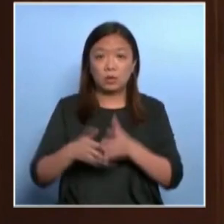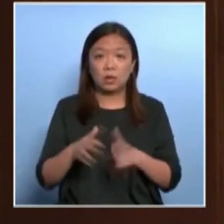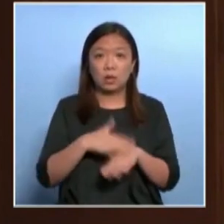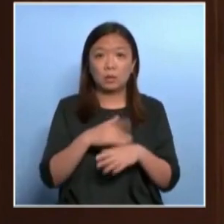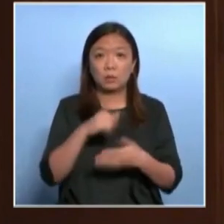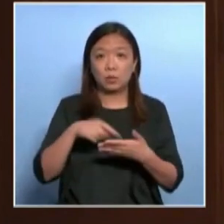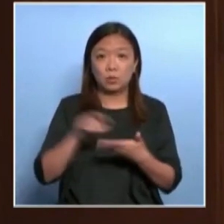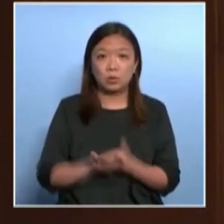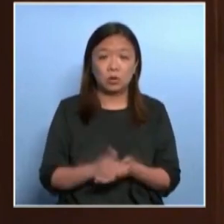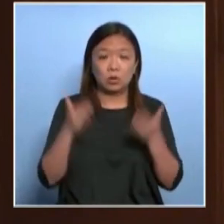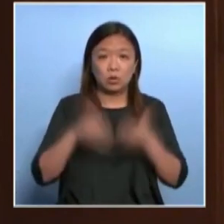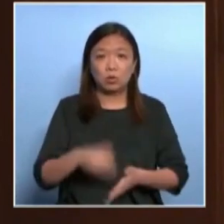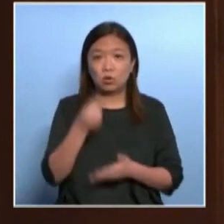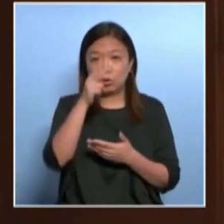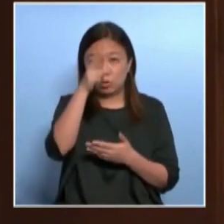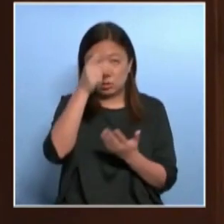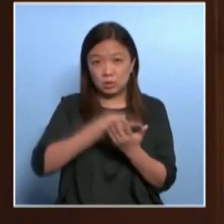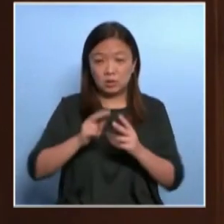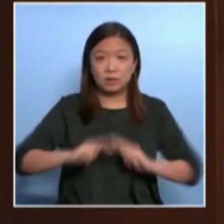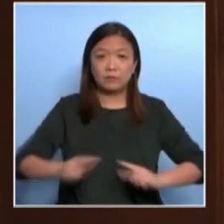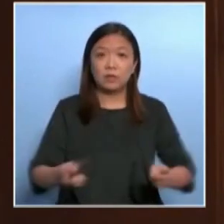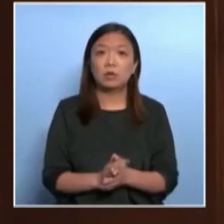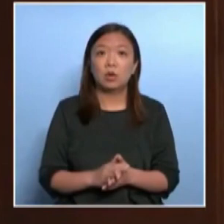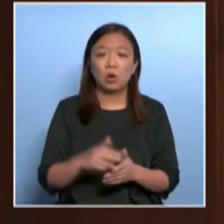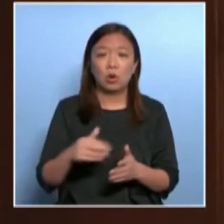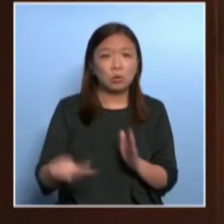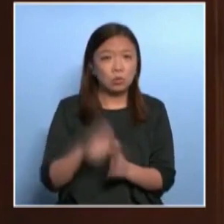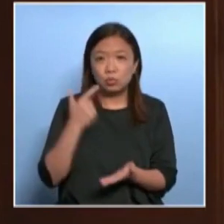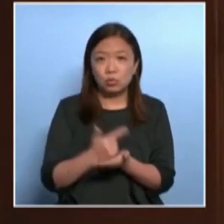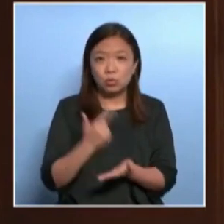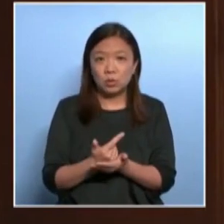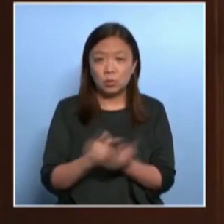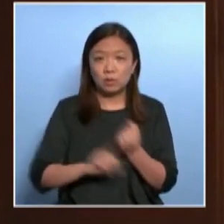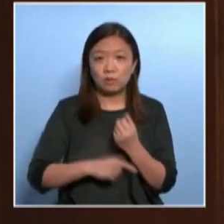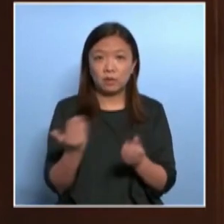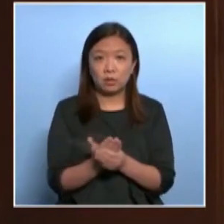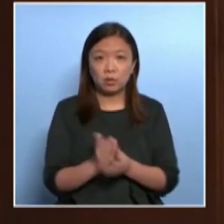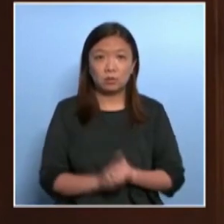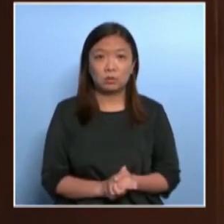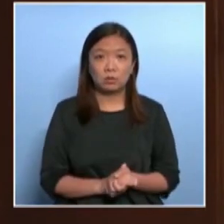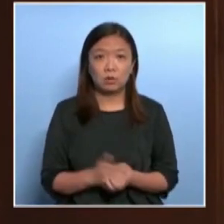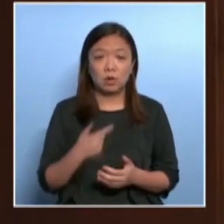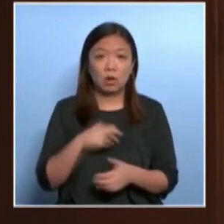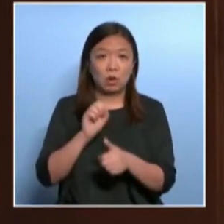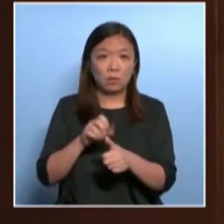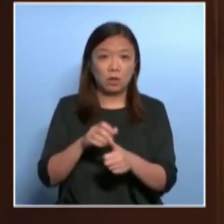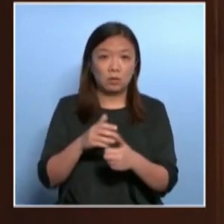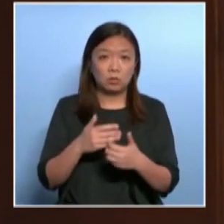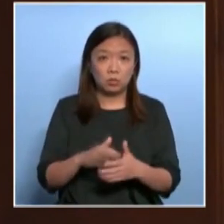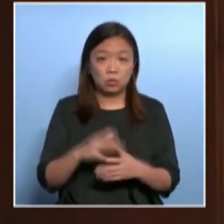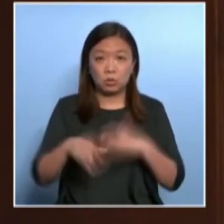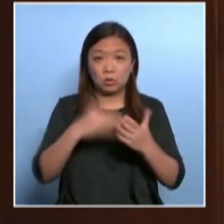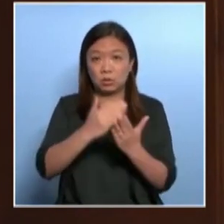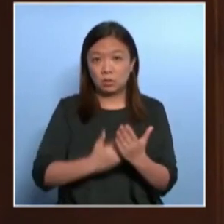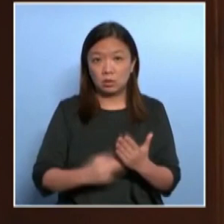過了一項對香港政制發展非常重要的法案。我徵詢過議程如下